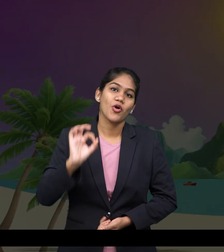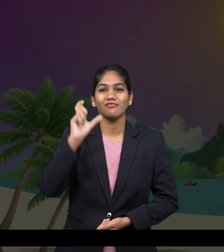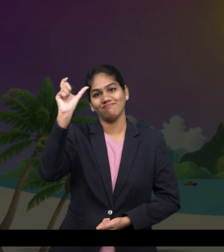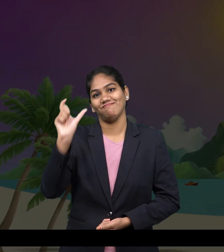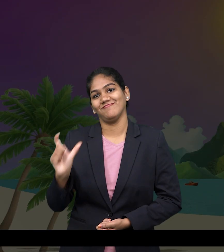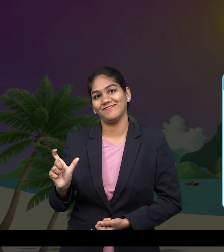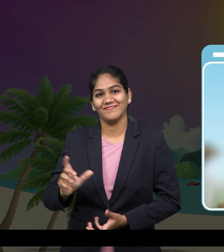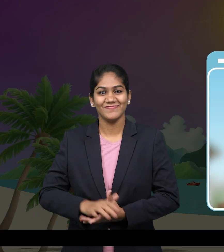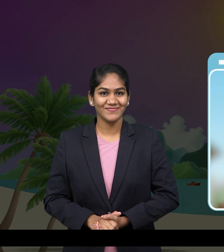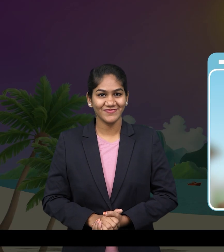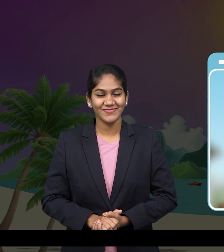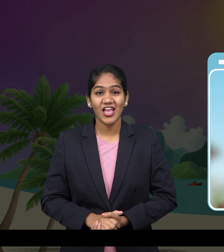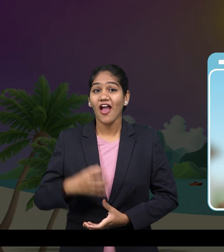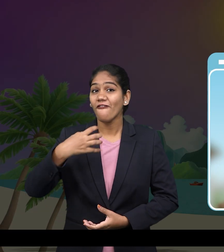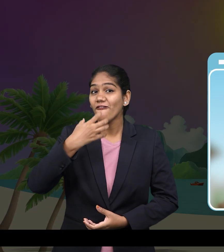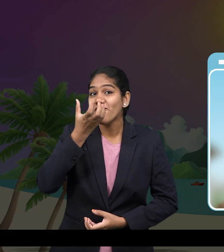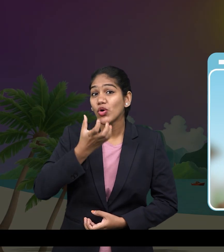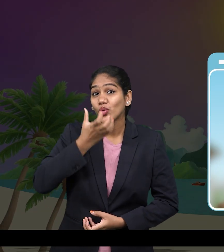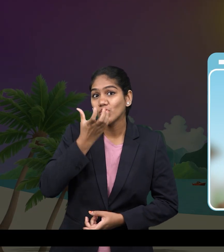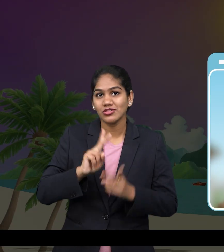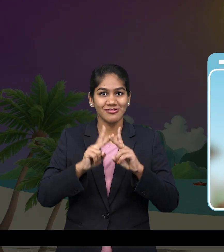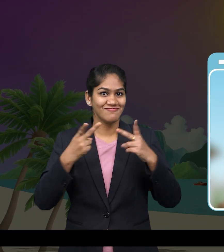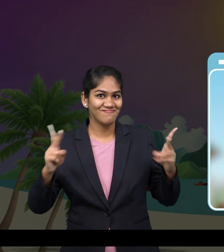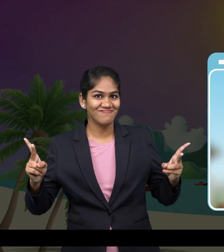పదాలు: పండ్లు,